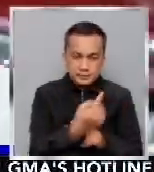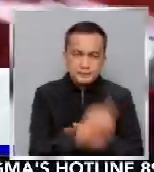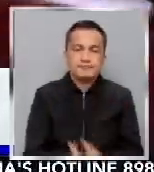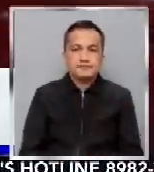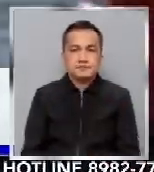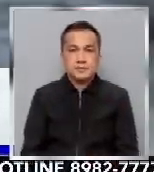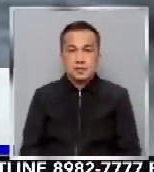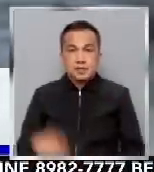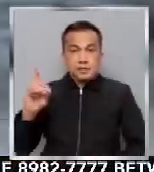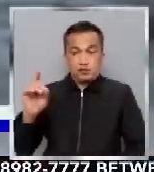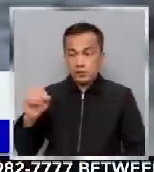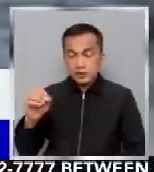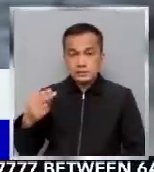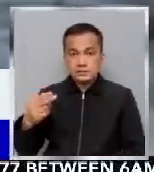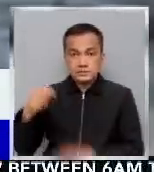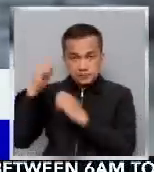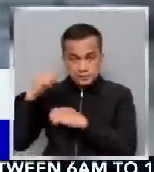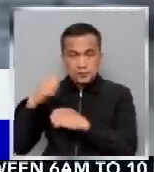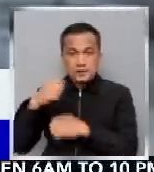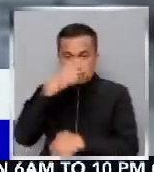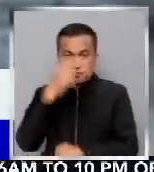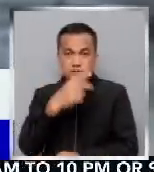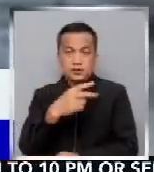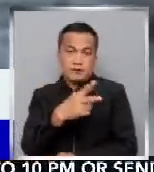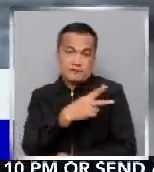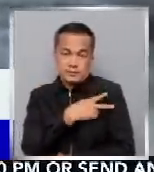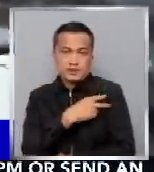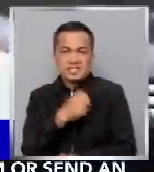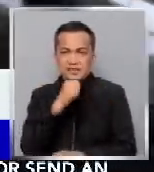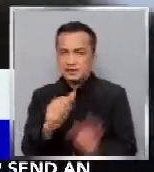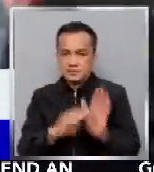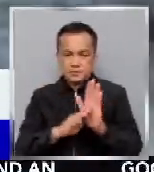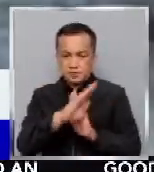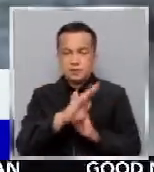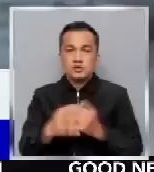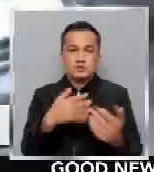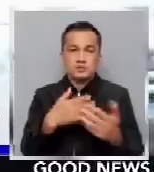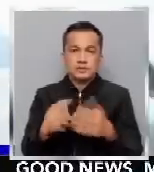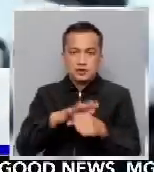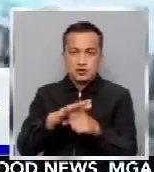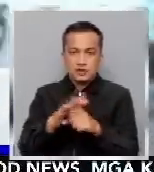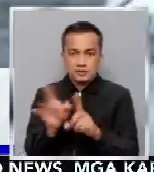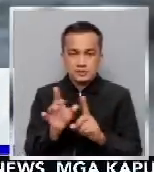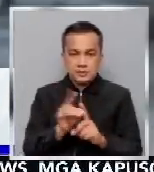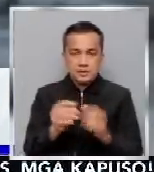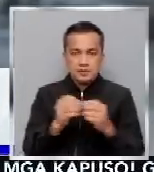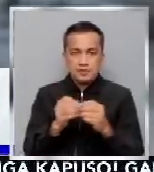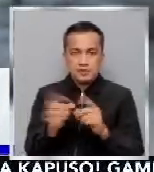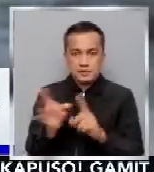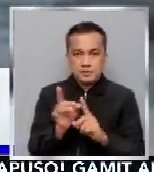ang DOH na dahil sa mga bakuna, hindi magkakaroon ng surge kahit pa may local transmission na ng mas nakakahawang